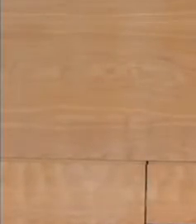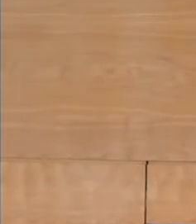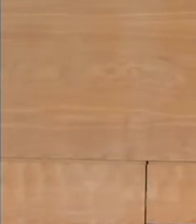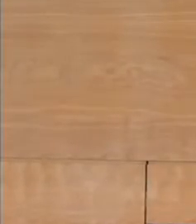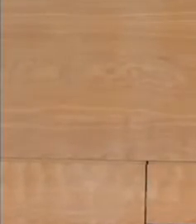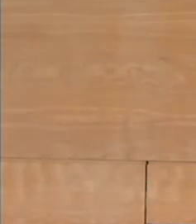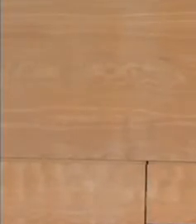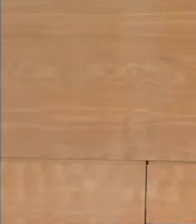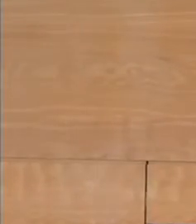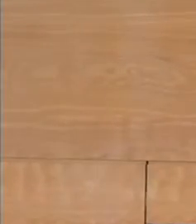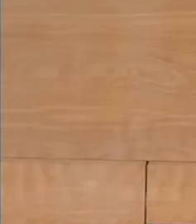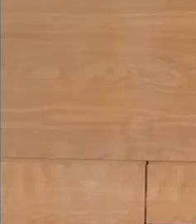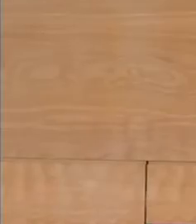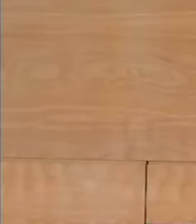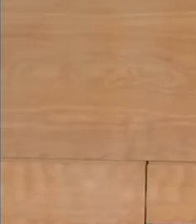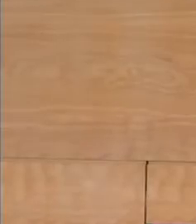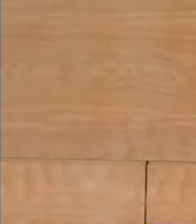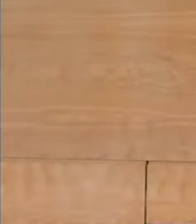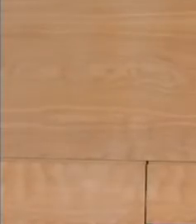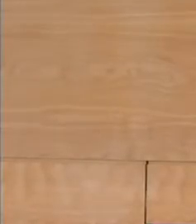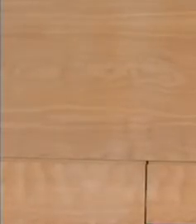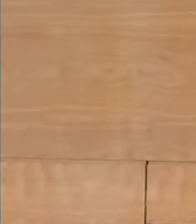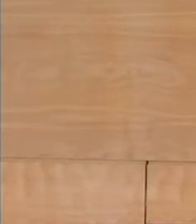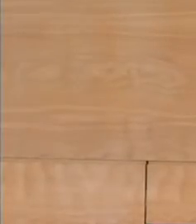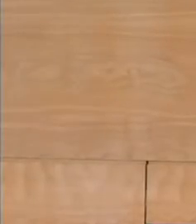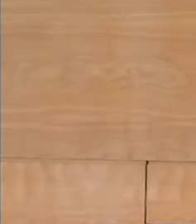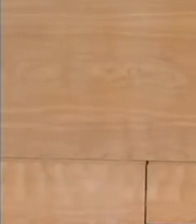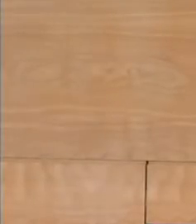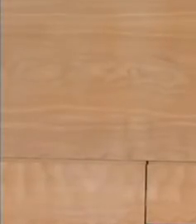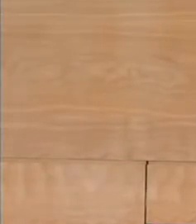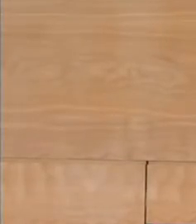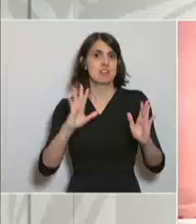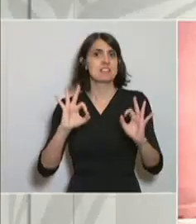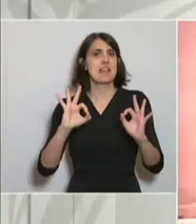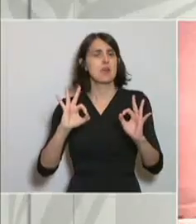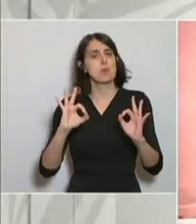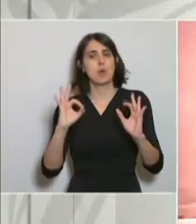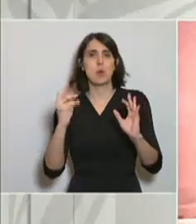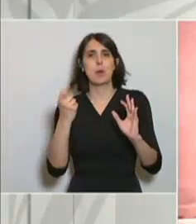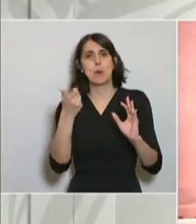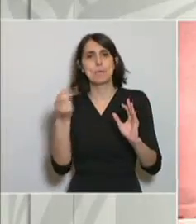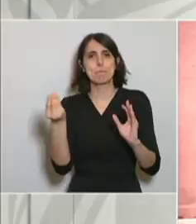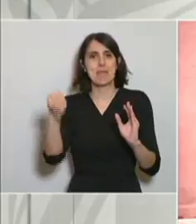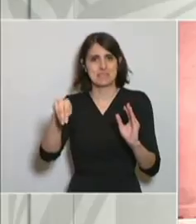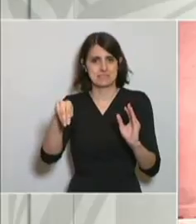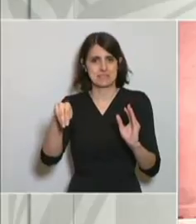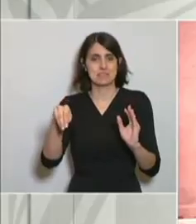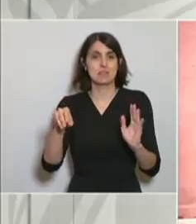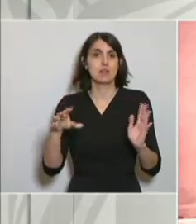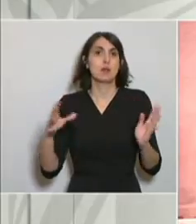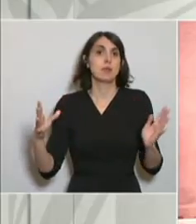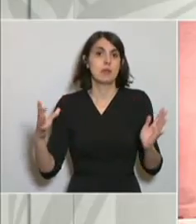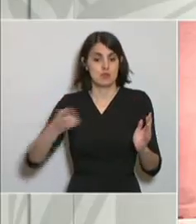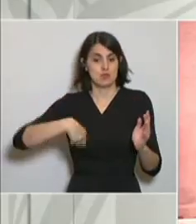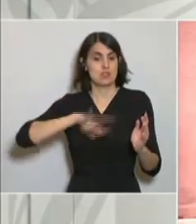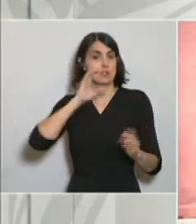incertidumbre y los bandazos que constantemente están dando, lo único que van a hacer es llevarnos a la ruina. Lamentem, però, que la proposta que fèiem